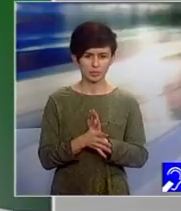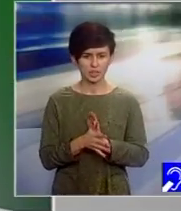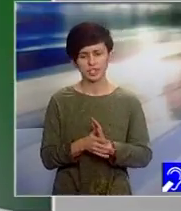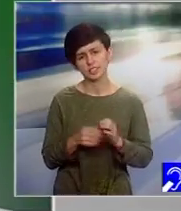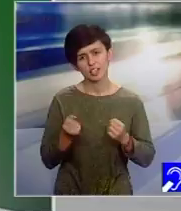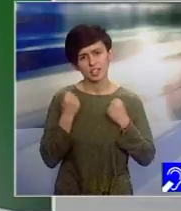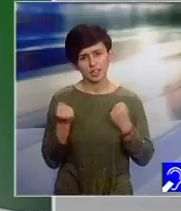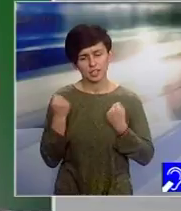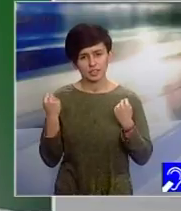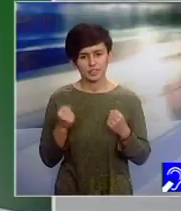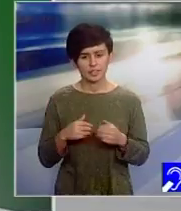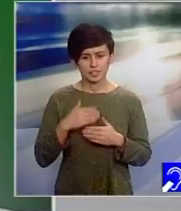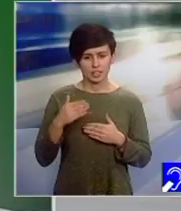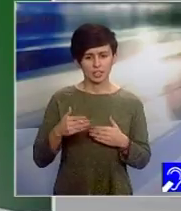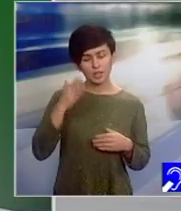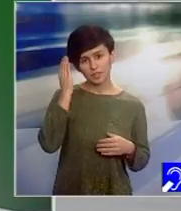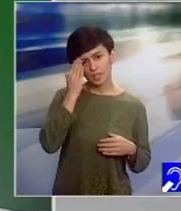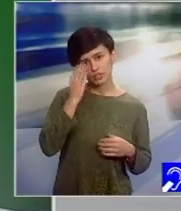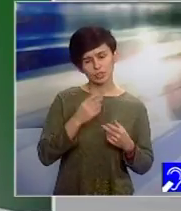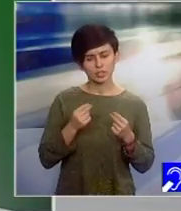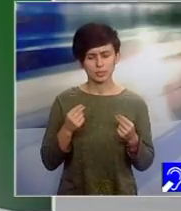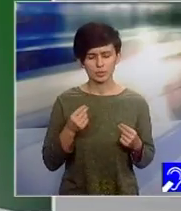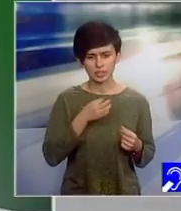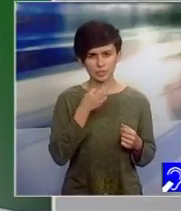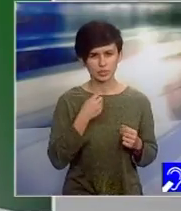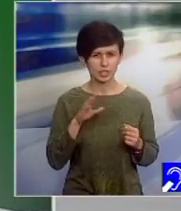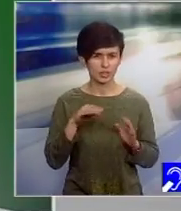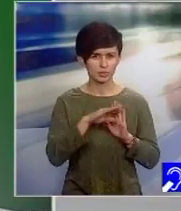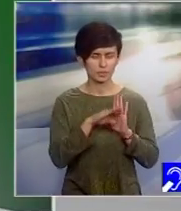ar spune, avem destul de învățat la școală, avem un program destul de încărcat,